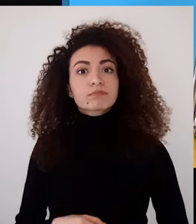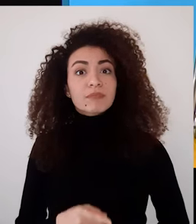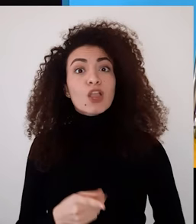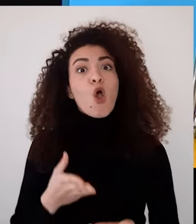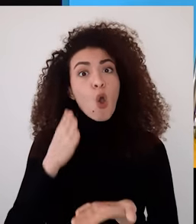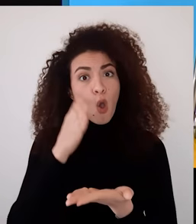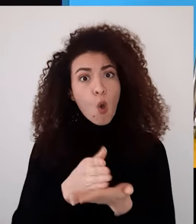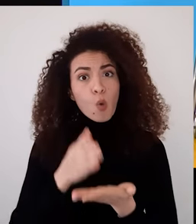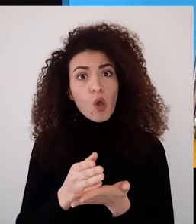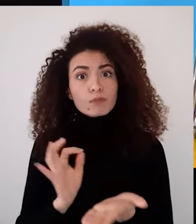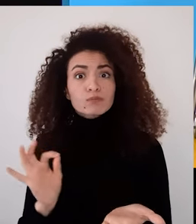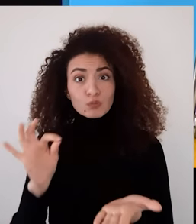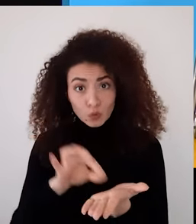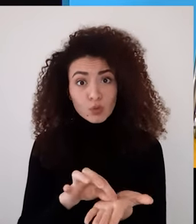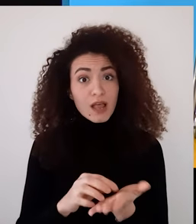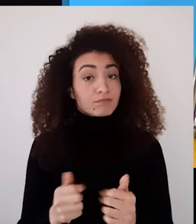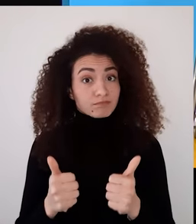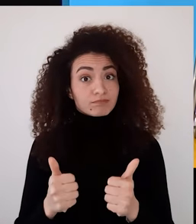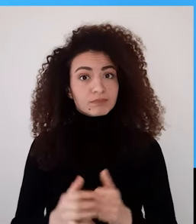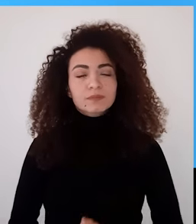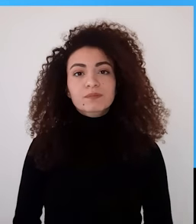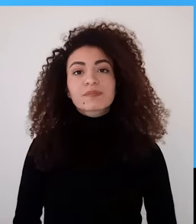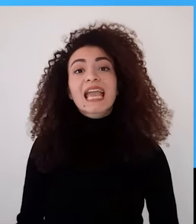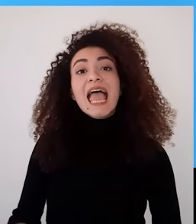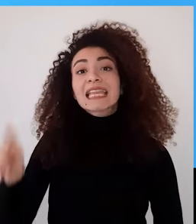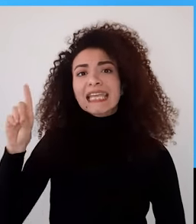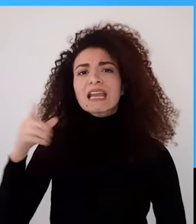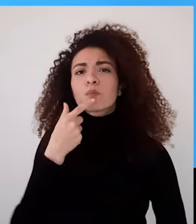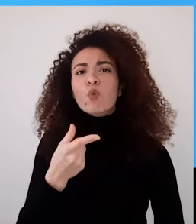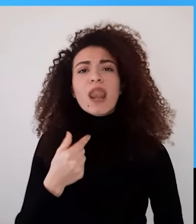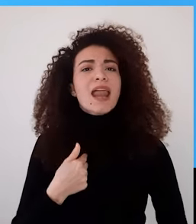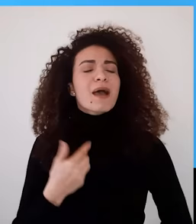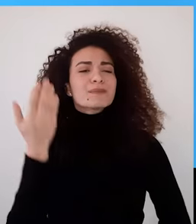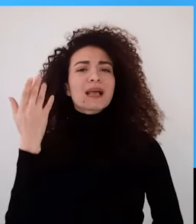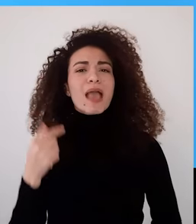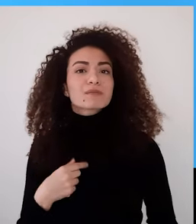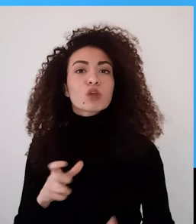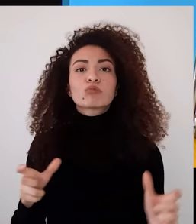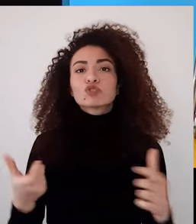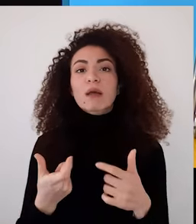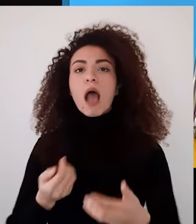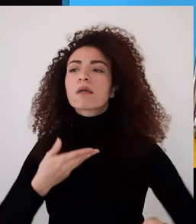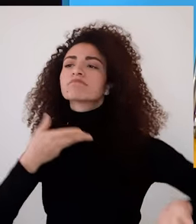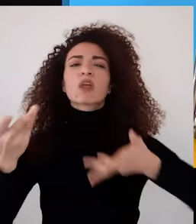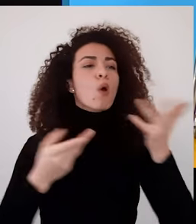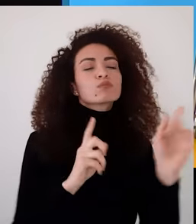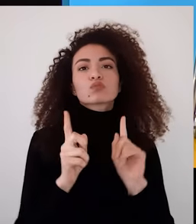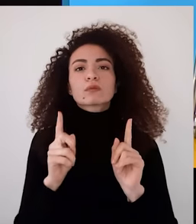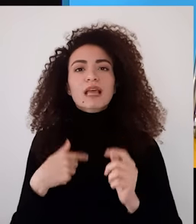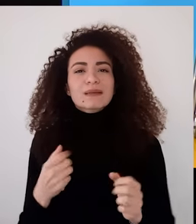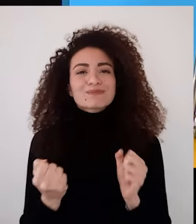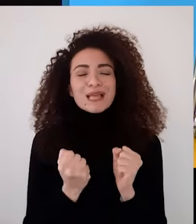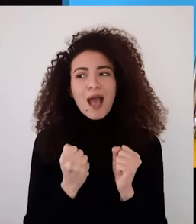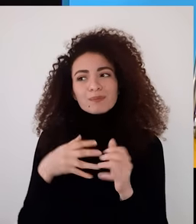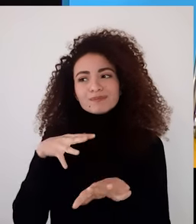بإصرار أكثر ومنطلق حقوقه عن حاجتها للوصول؟ بتقول دينا أنه ما كان دائما الشخص المنفتح والاجتماعي، بعمر مراهقة كان عنده